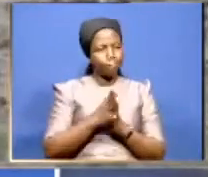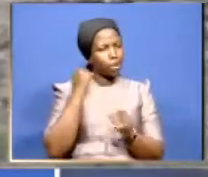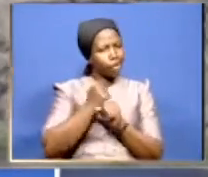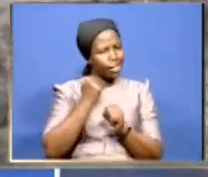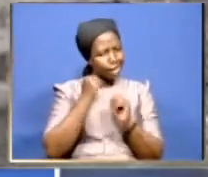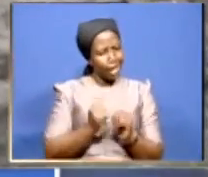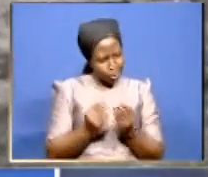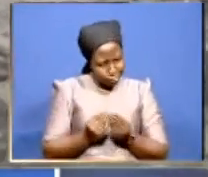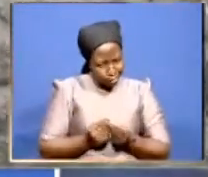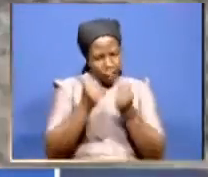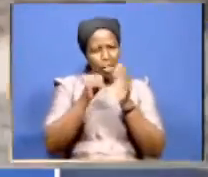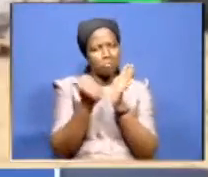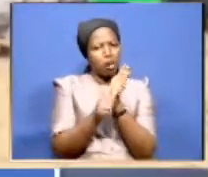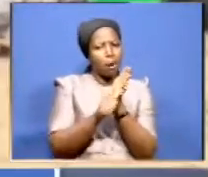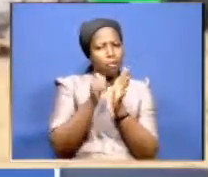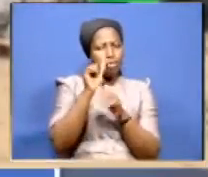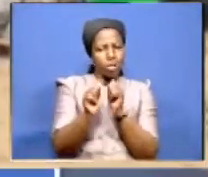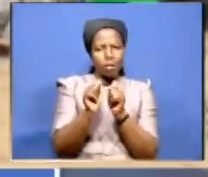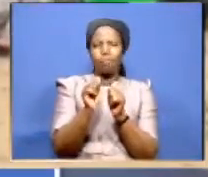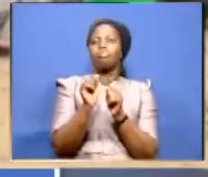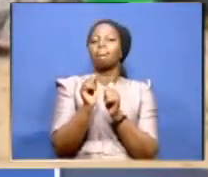uharibifu unaotokana na mvua hiyo.